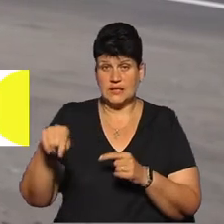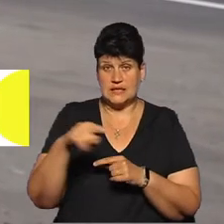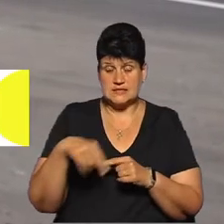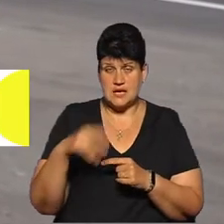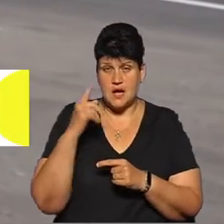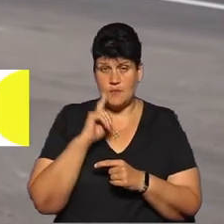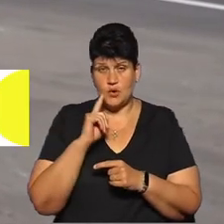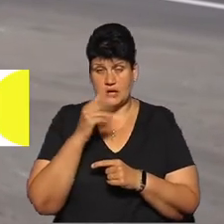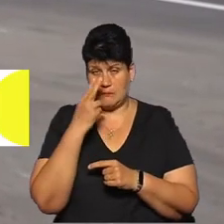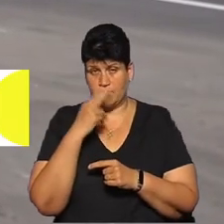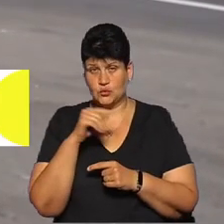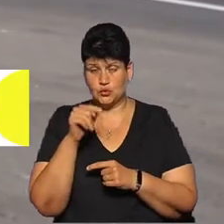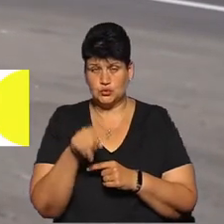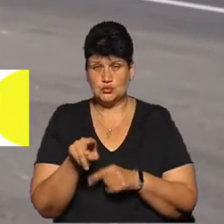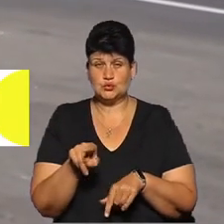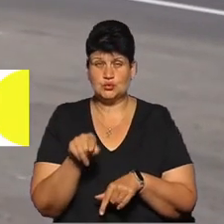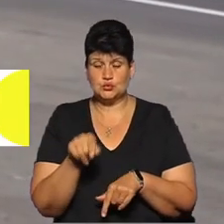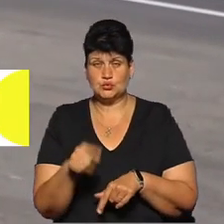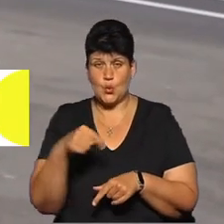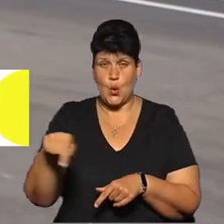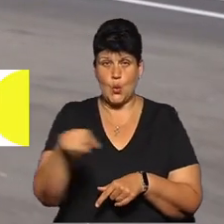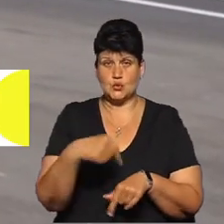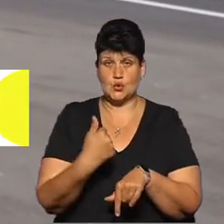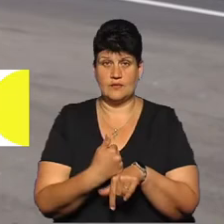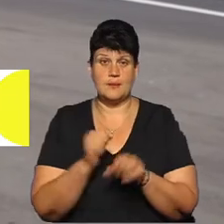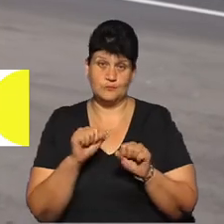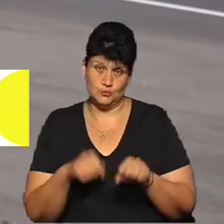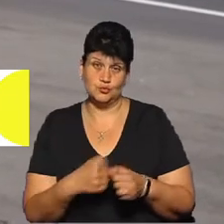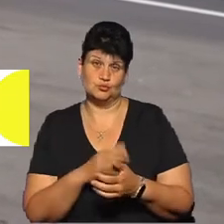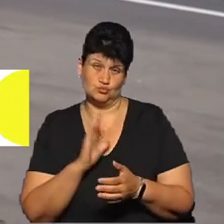тут кільце головне, може бути декілька аварій.